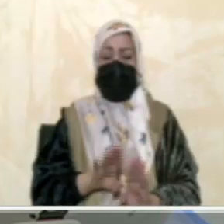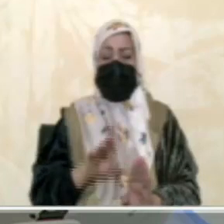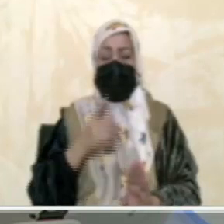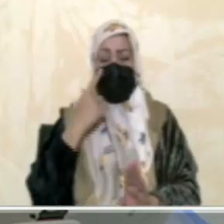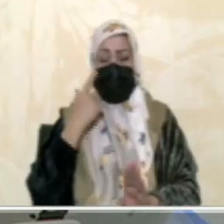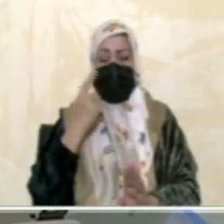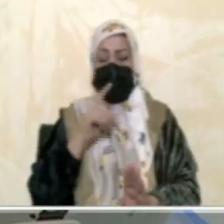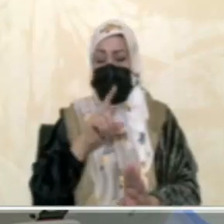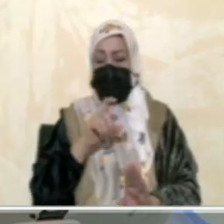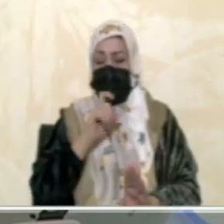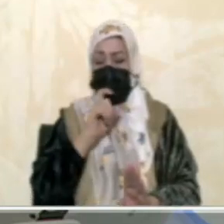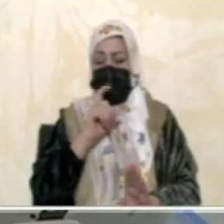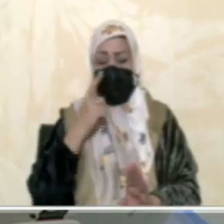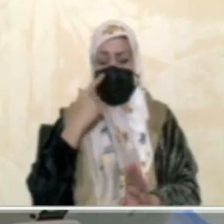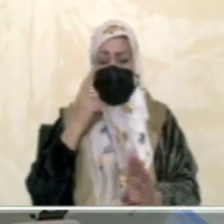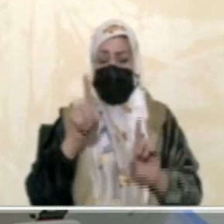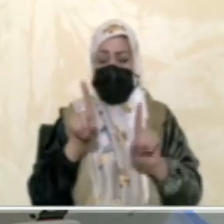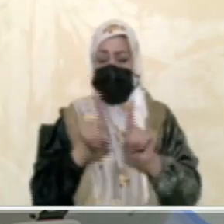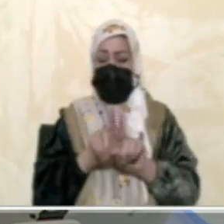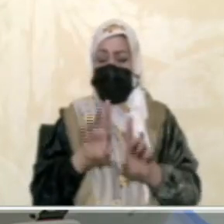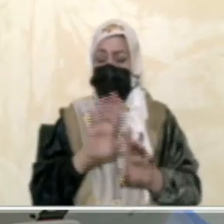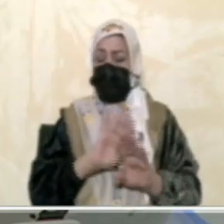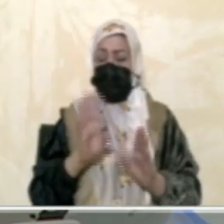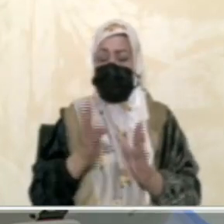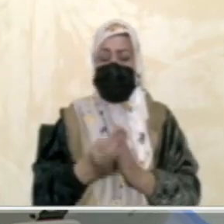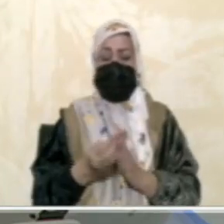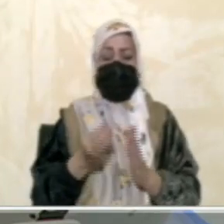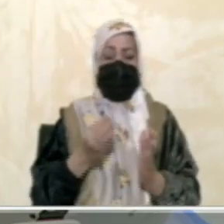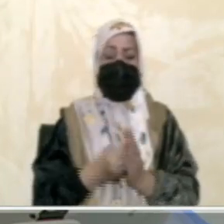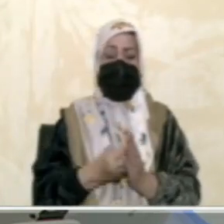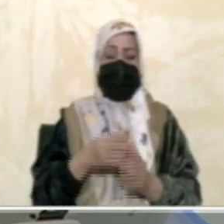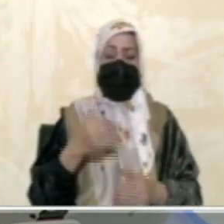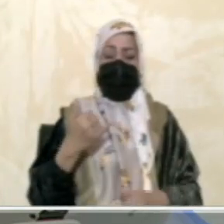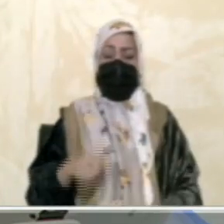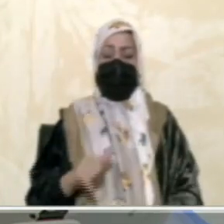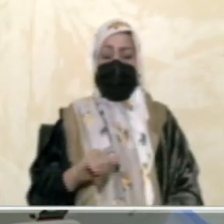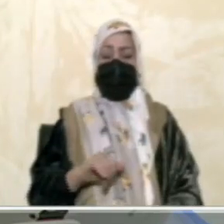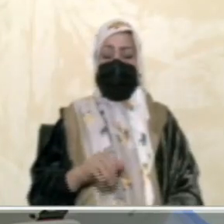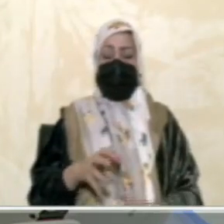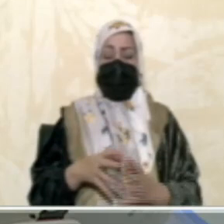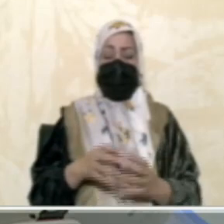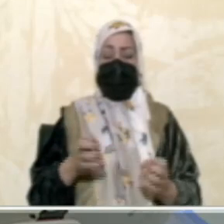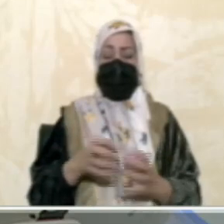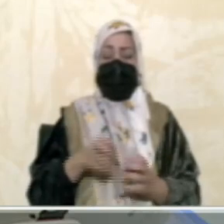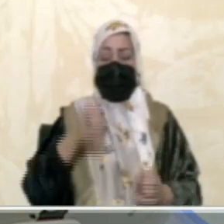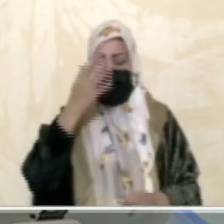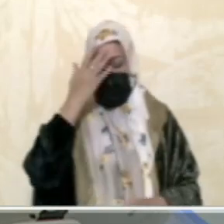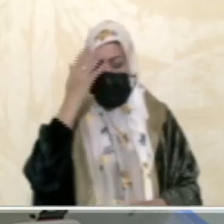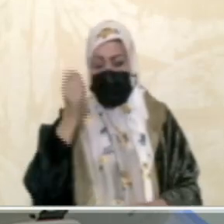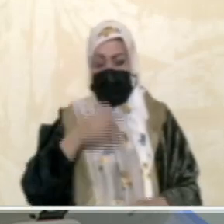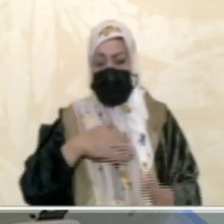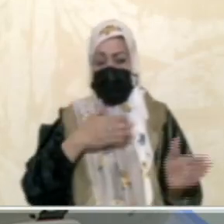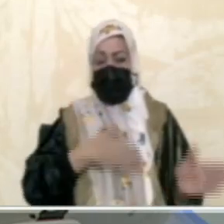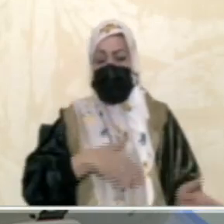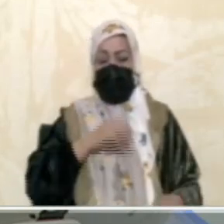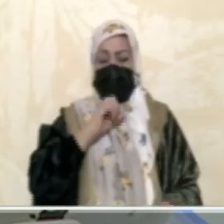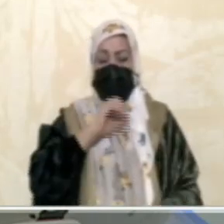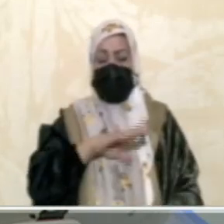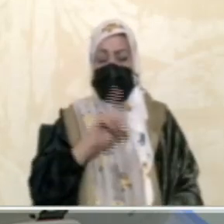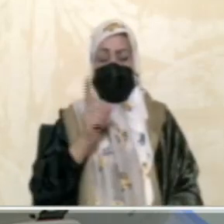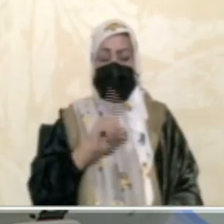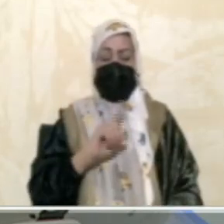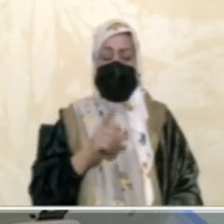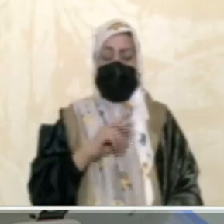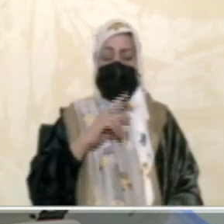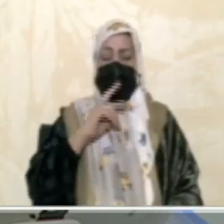عليه هذا الامر لم يفسر العلماء حديث النبي صلى الله عليه وسلم او احاديثه في الامر بتراص